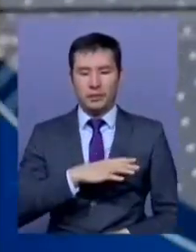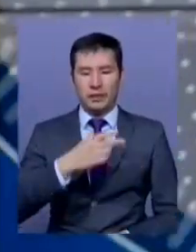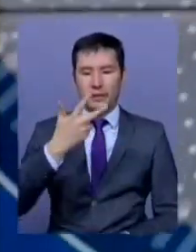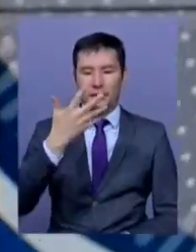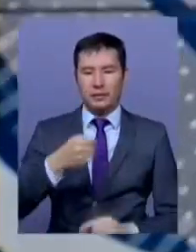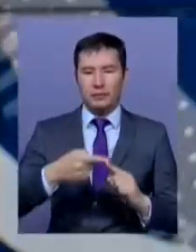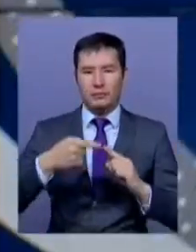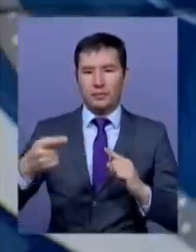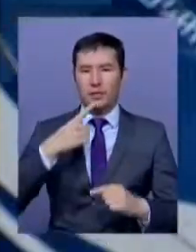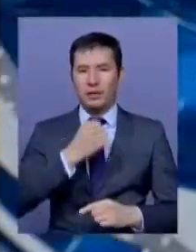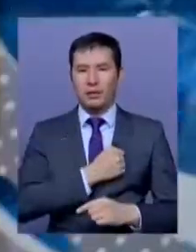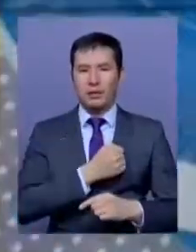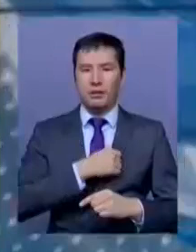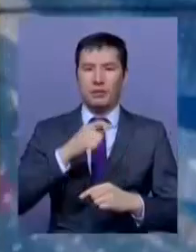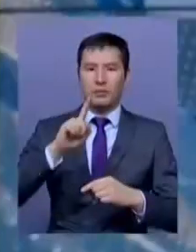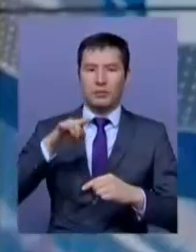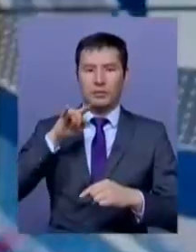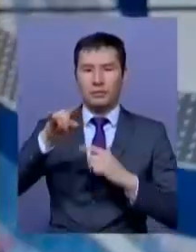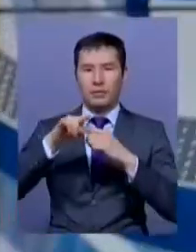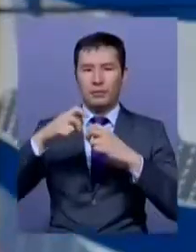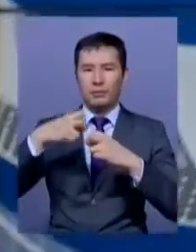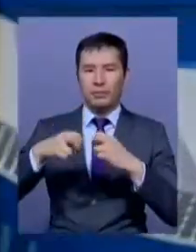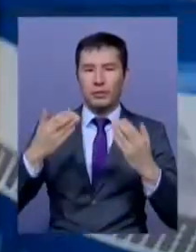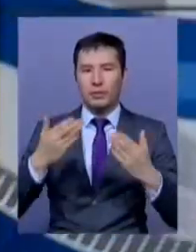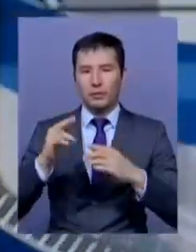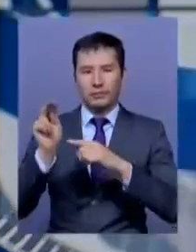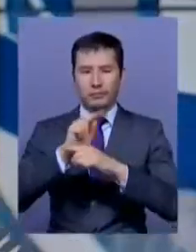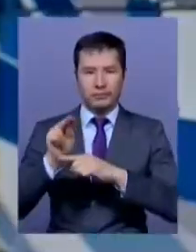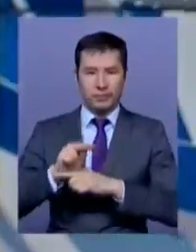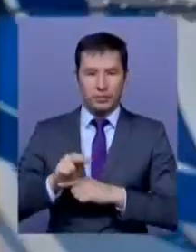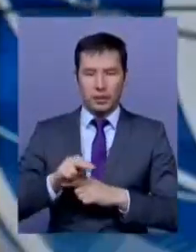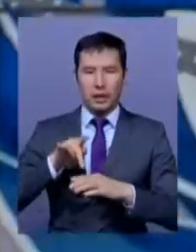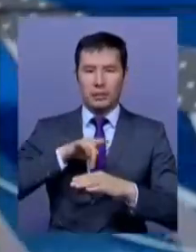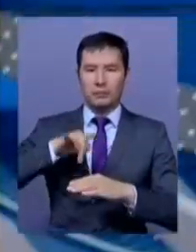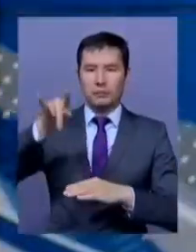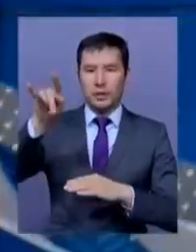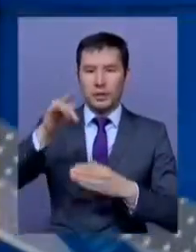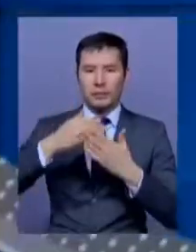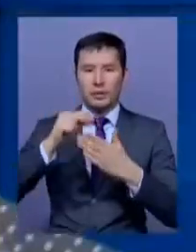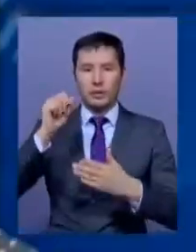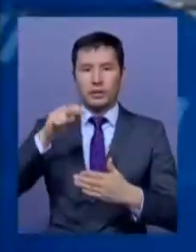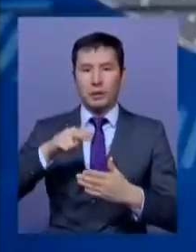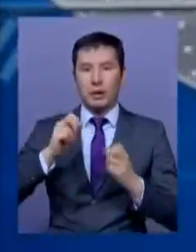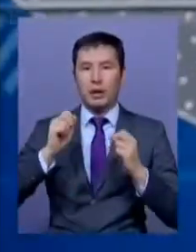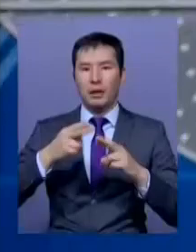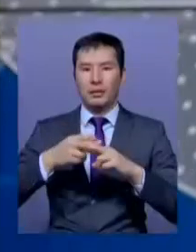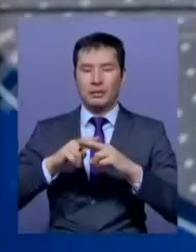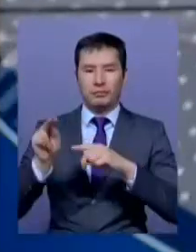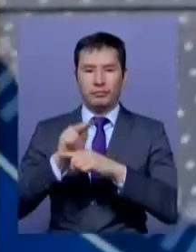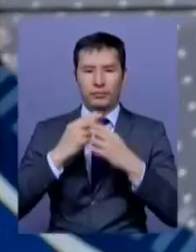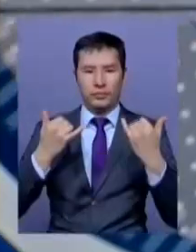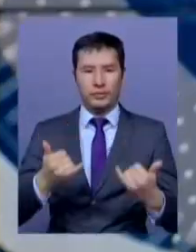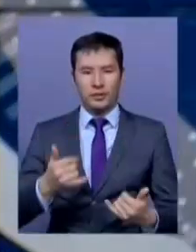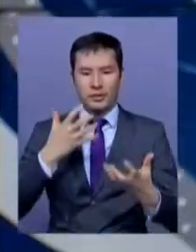бойы жауынгерлер ақауы бар әскери техникалармен көліктерді жөндеп, ұшақтарды апатты жағдайда жылдам қалпына келтіру әдістерін